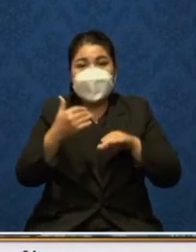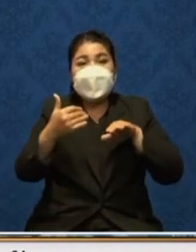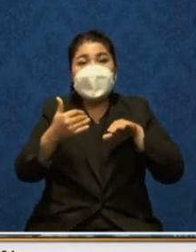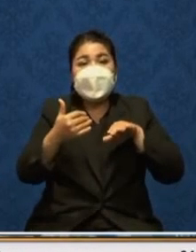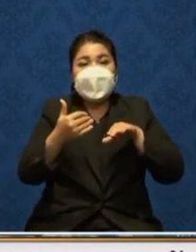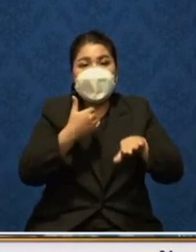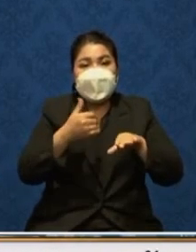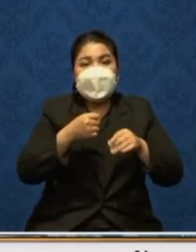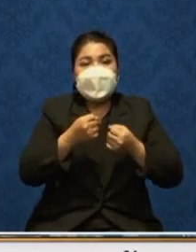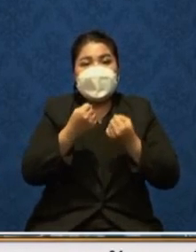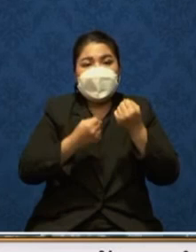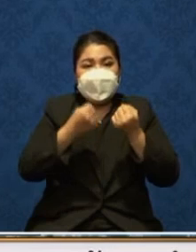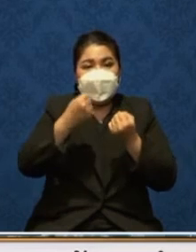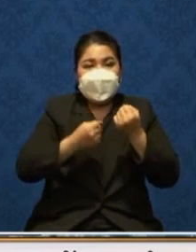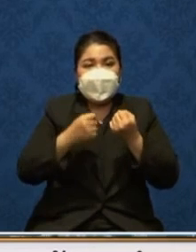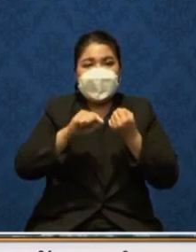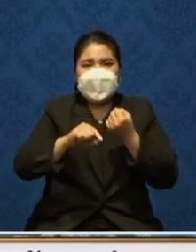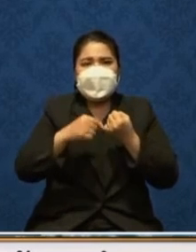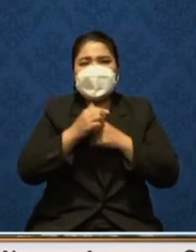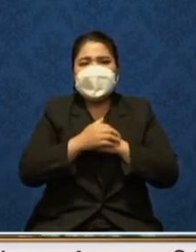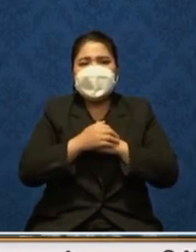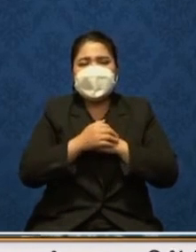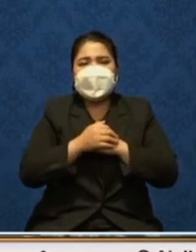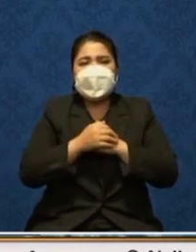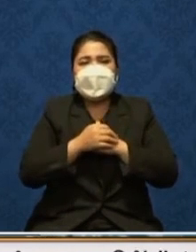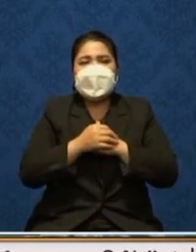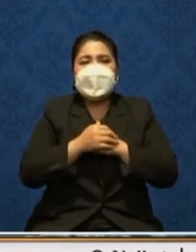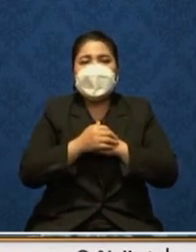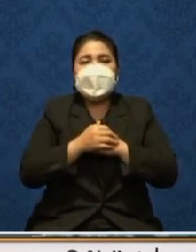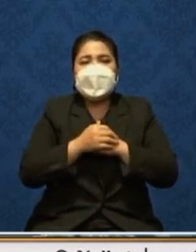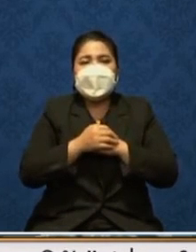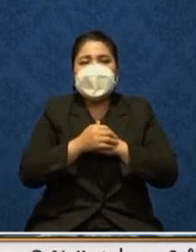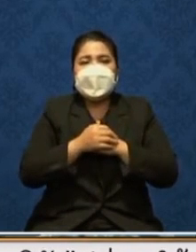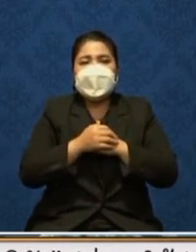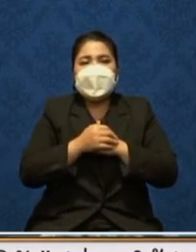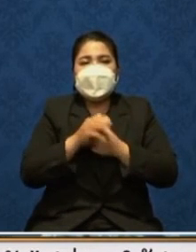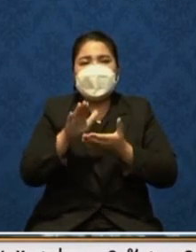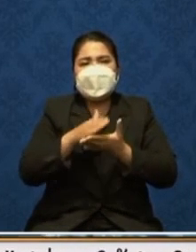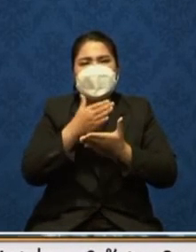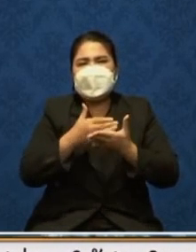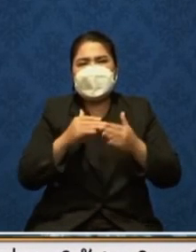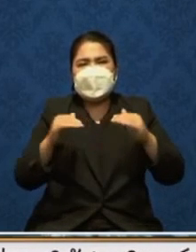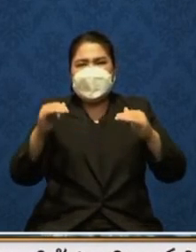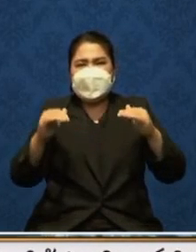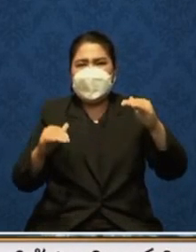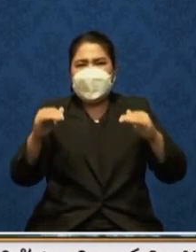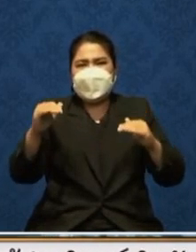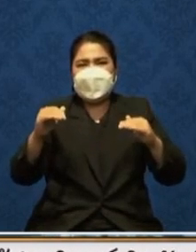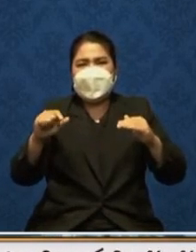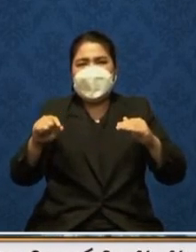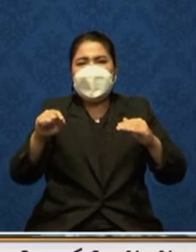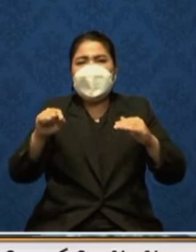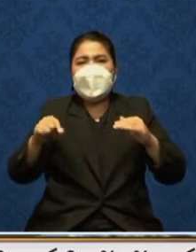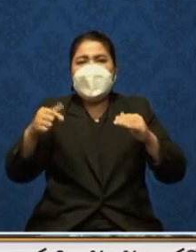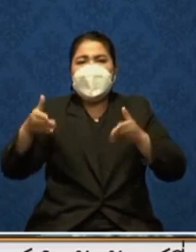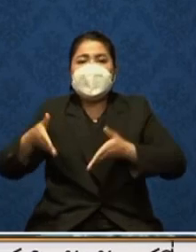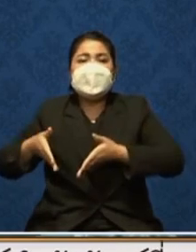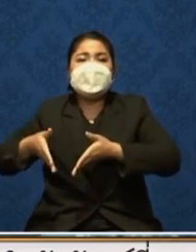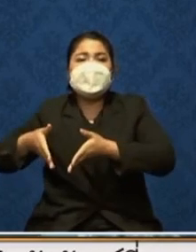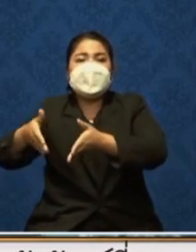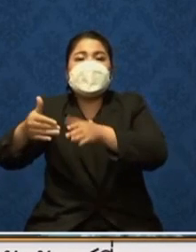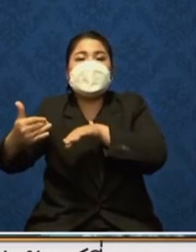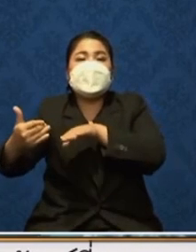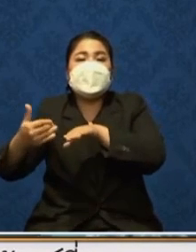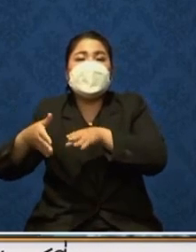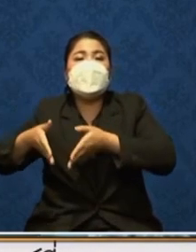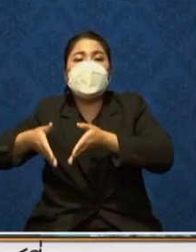ซึเปโดยอด H ในเมไยอยู่แล้วเขาเรีว Equilibrate ก็คแ่งกใน 2 ถังส่นคนทจะ divert ไปใช้ทางคู่ มันกจะ